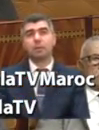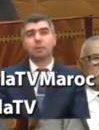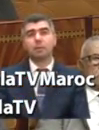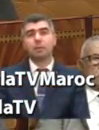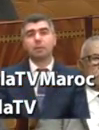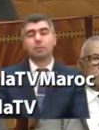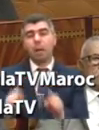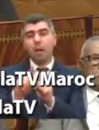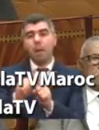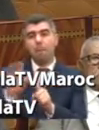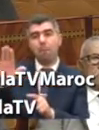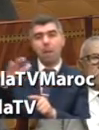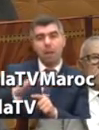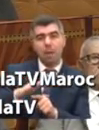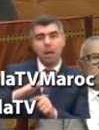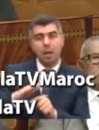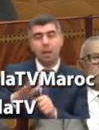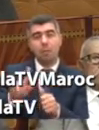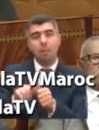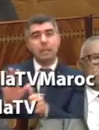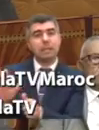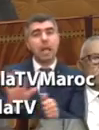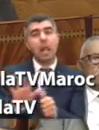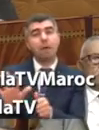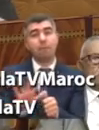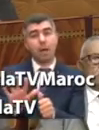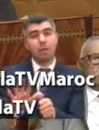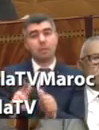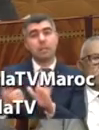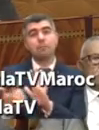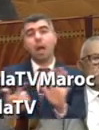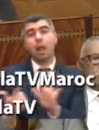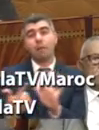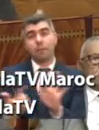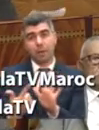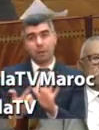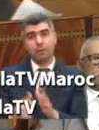تقريبا صالح بن بلال ما بين 60 درهم حتى 70 درهم، السي مبدع غادي يكون عارفها الفصه.